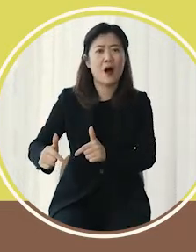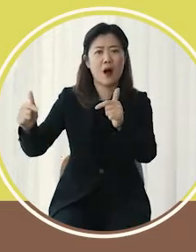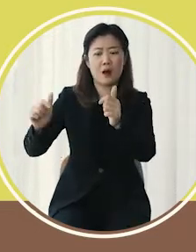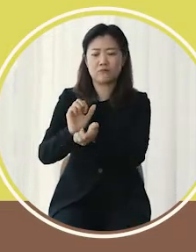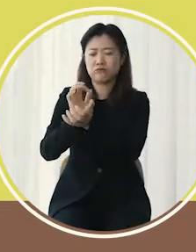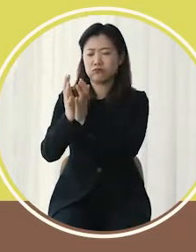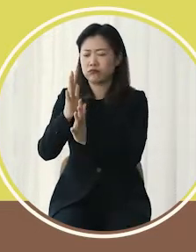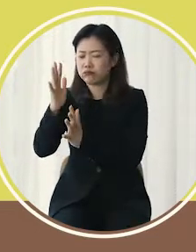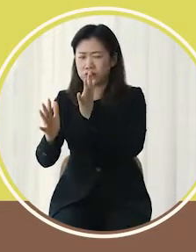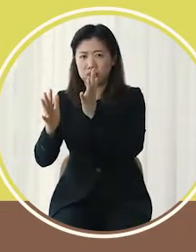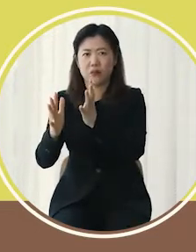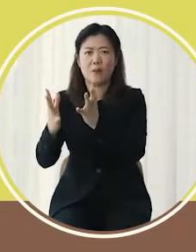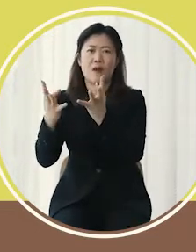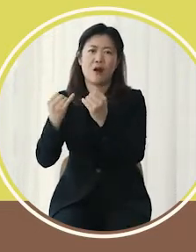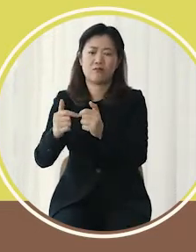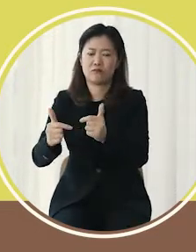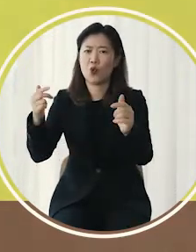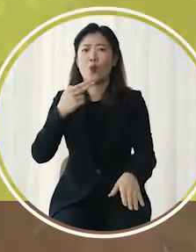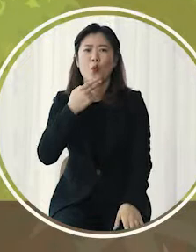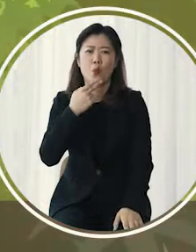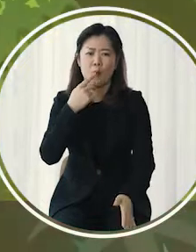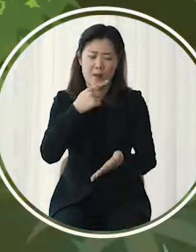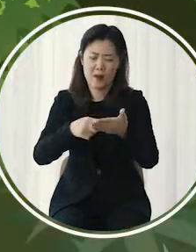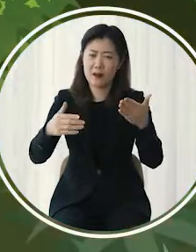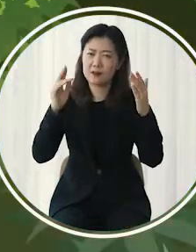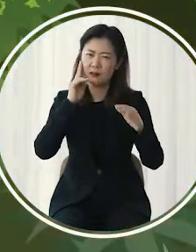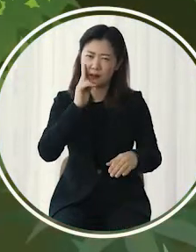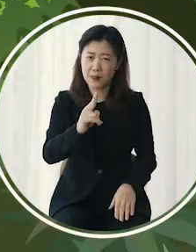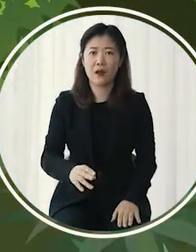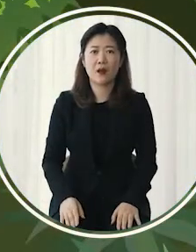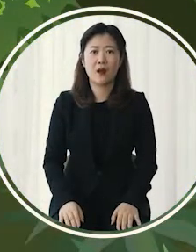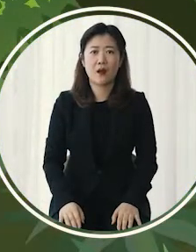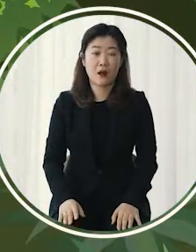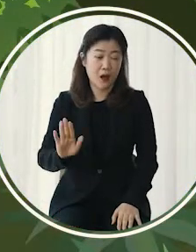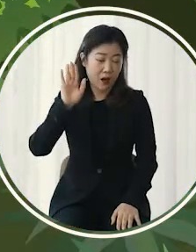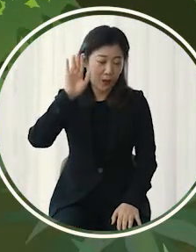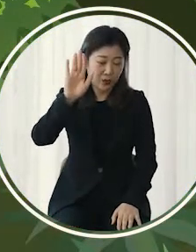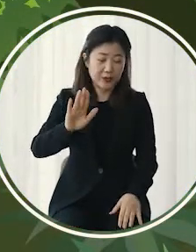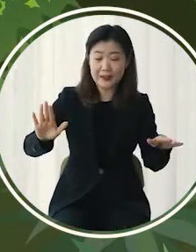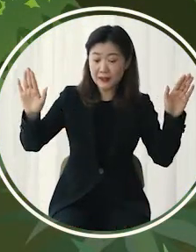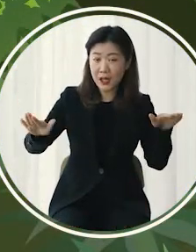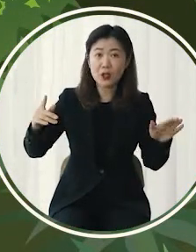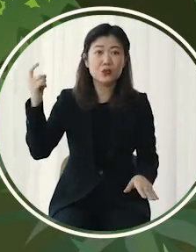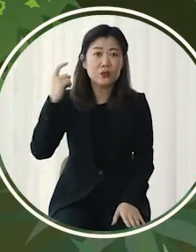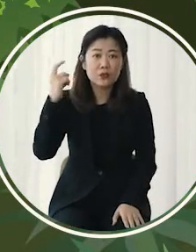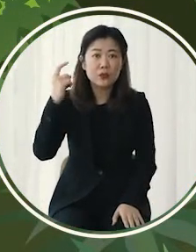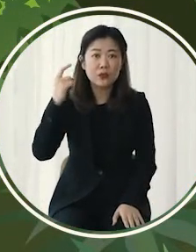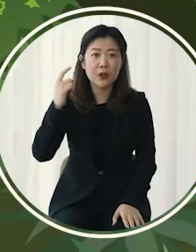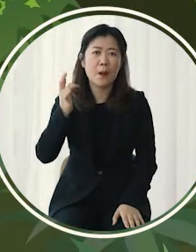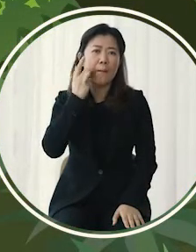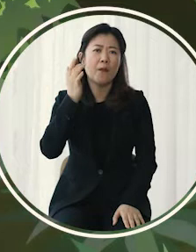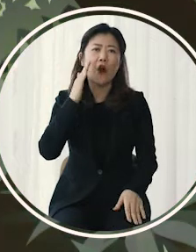맺지 못해 생태계 전반에 악영향을 미치게 됩니다. 머지않아 우리는 새의 지저귀도 벌과